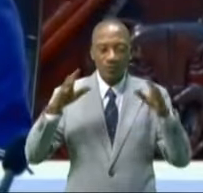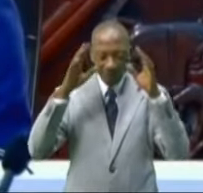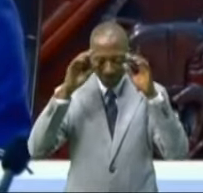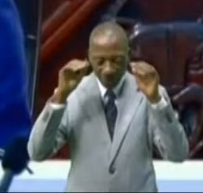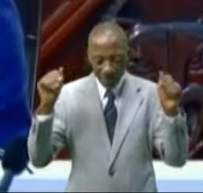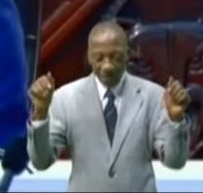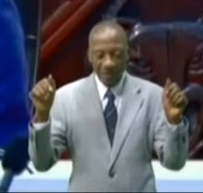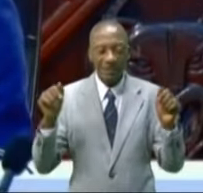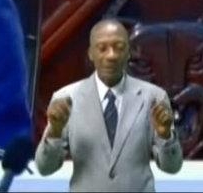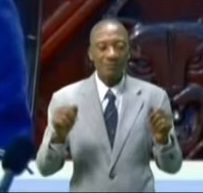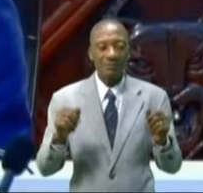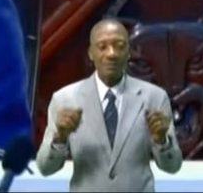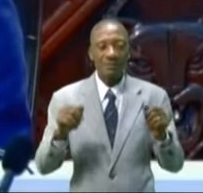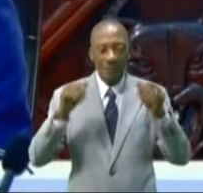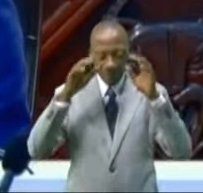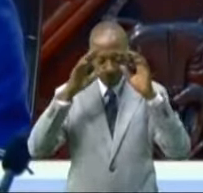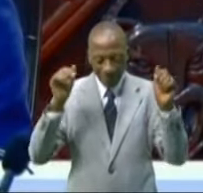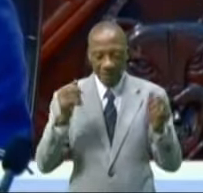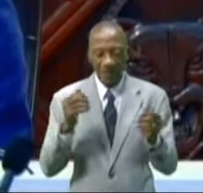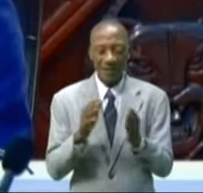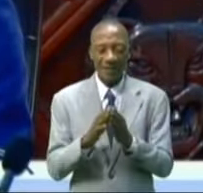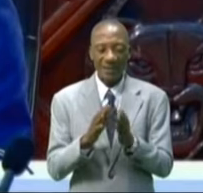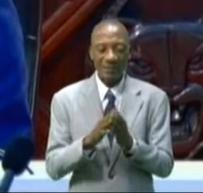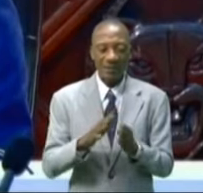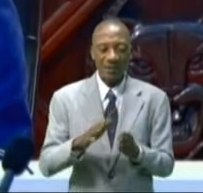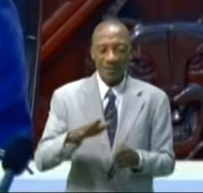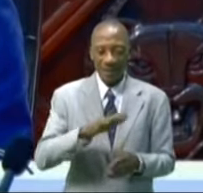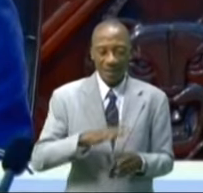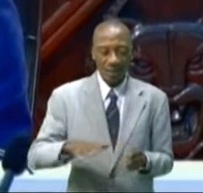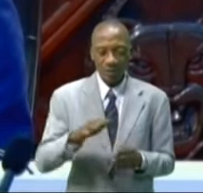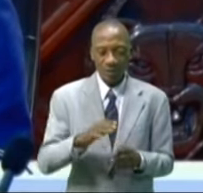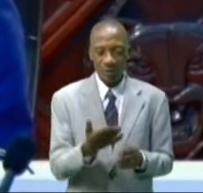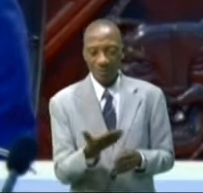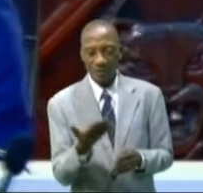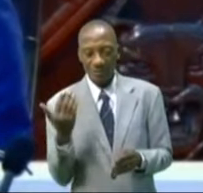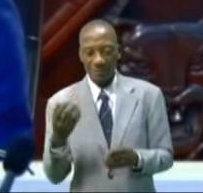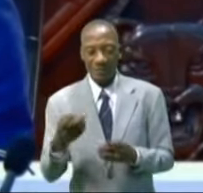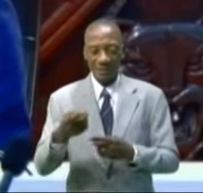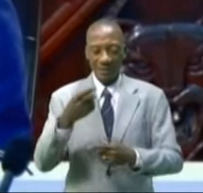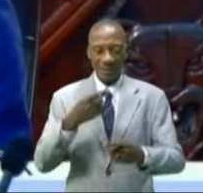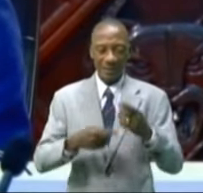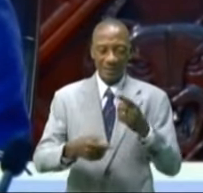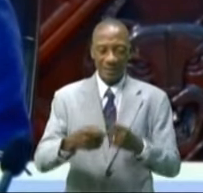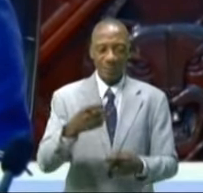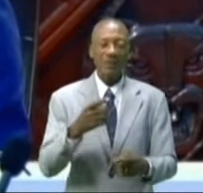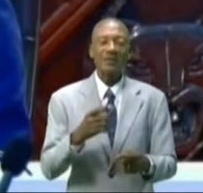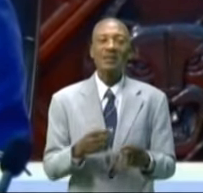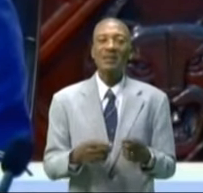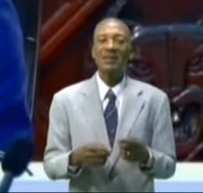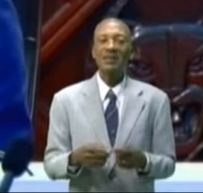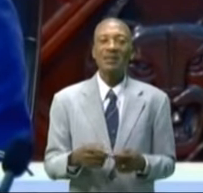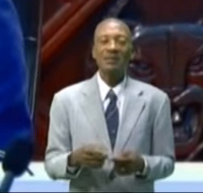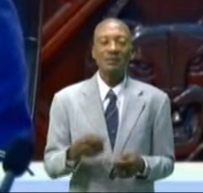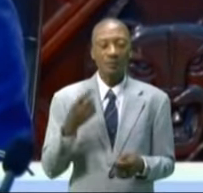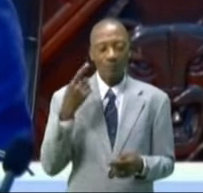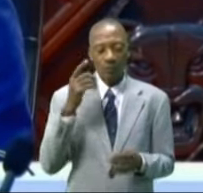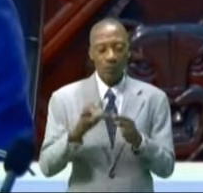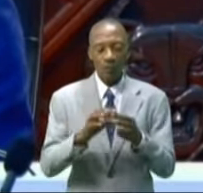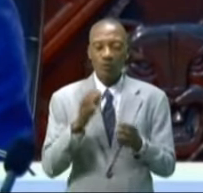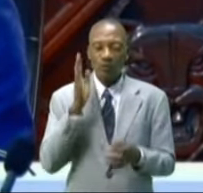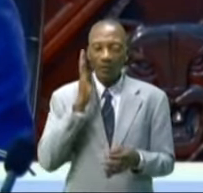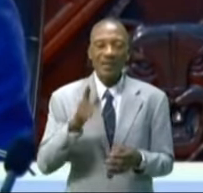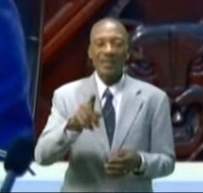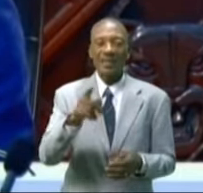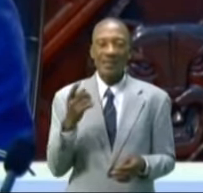du président de l'Assemblée nationale pour les comptes de l'Union sacrée, l'honorable